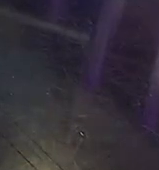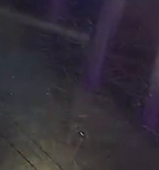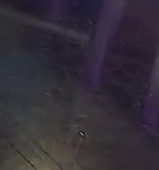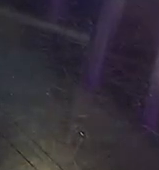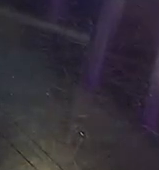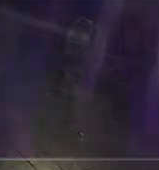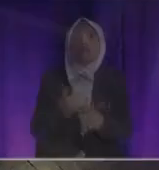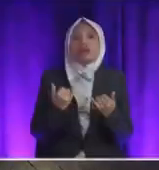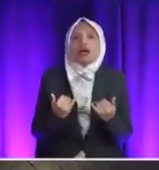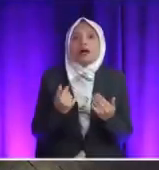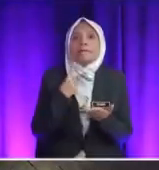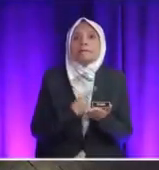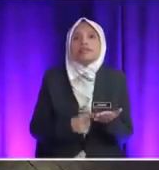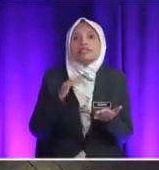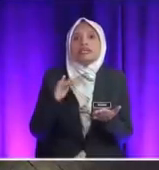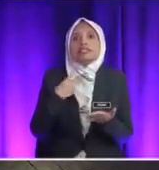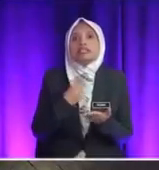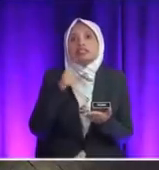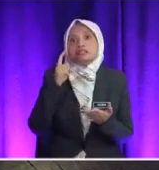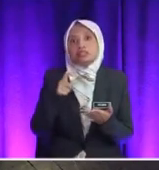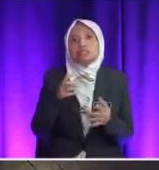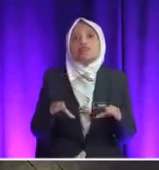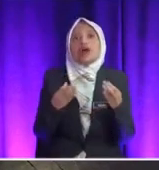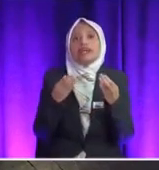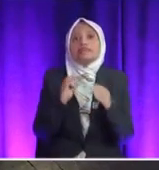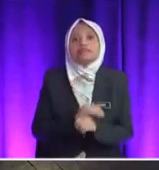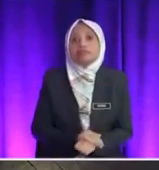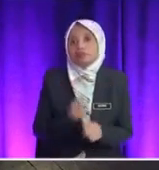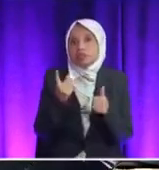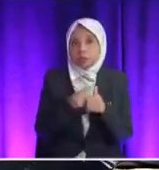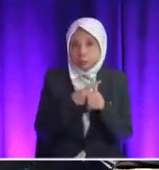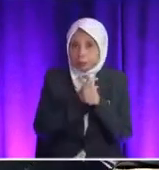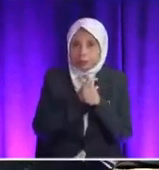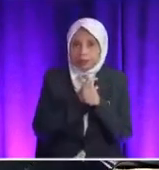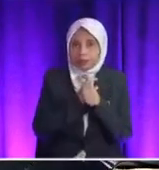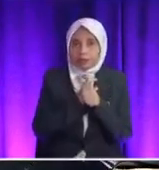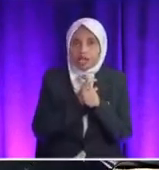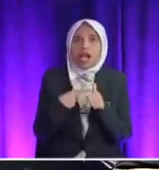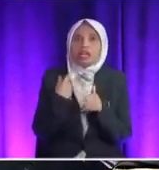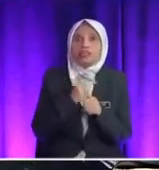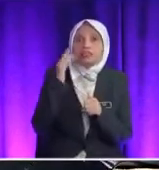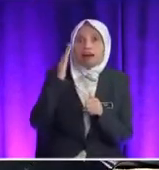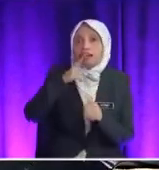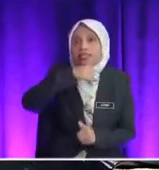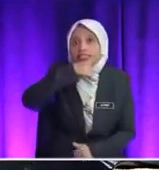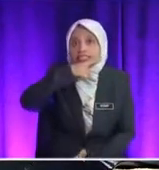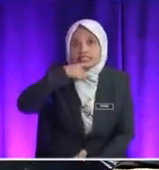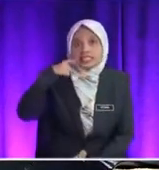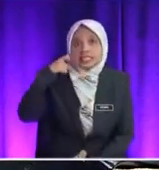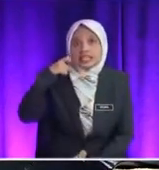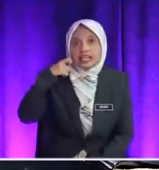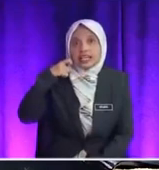sekarang Jinggo Apa yang harus kita lakukan jika Oke sama Oke kita akan keringkan